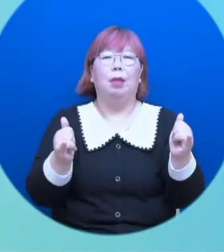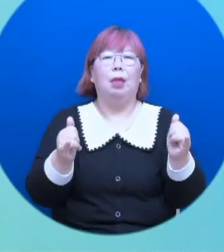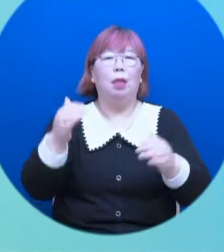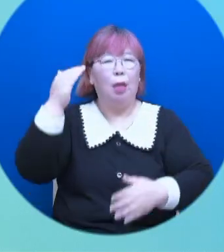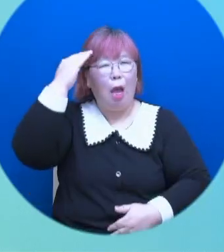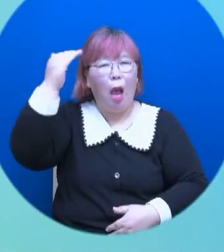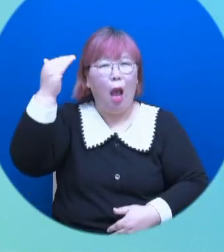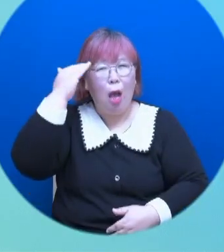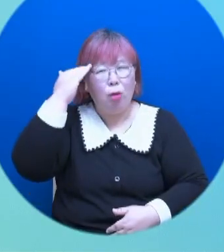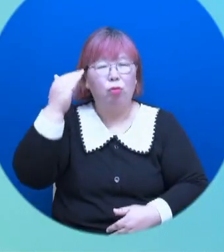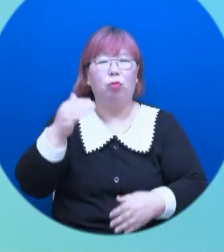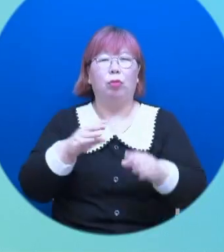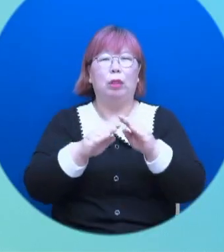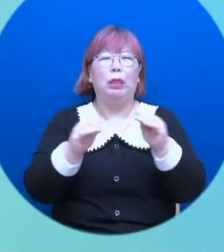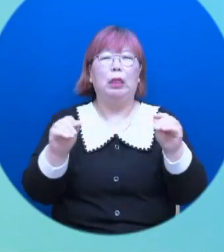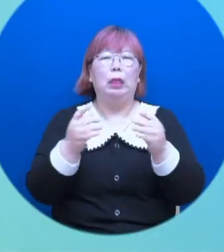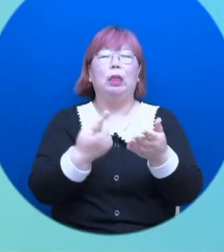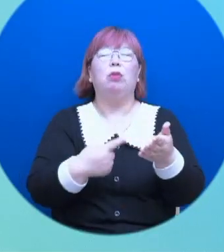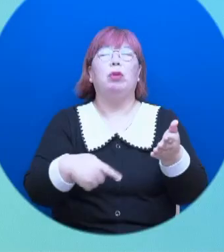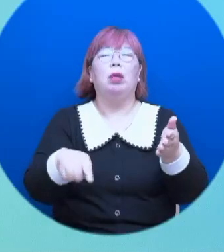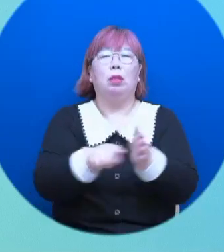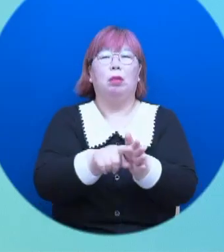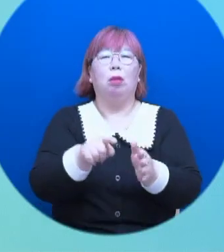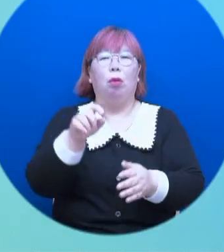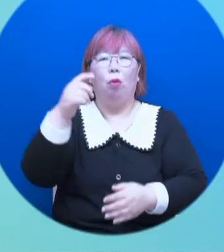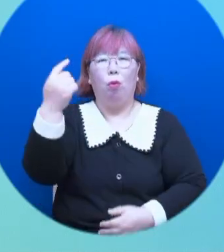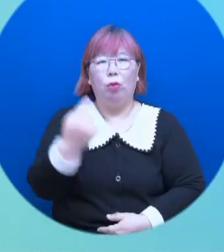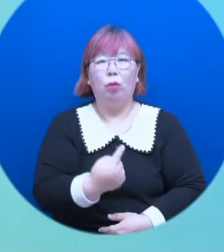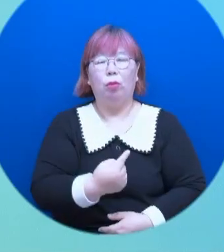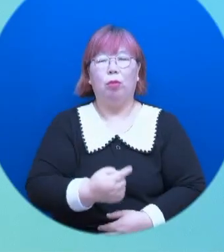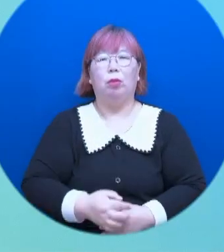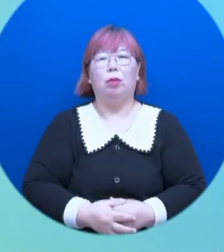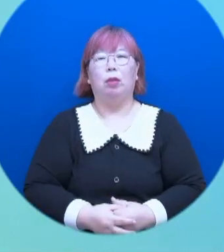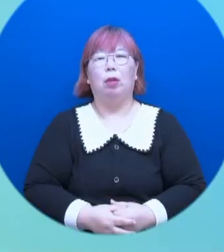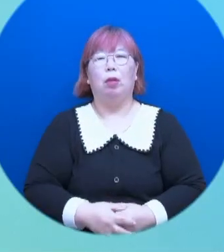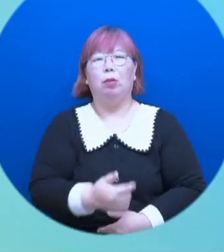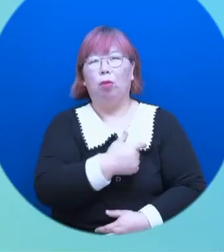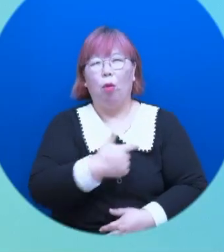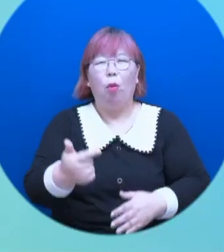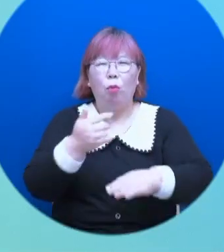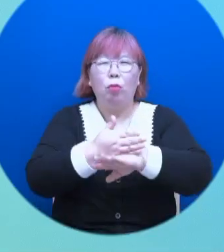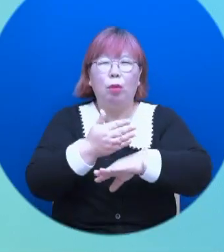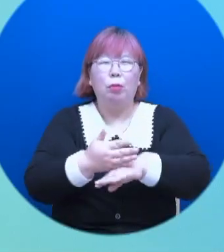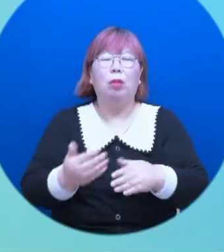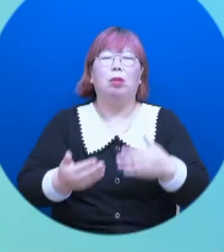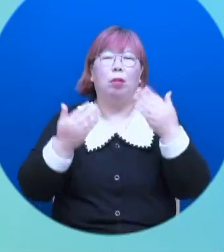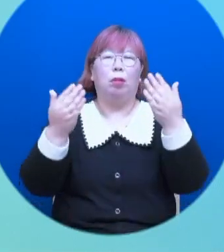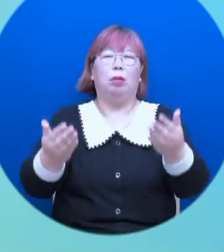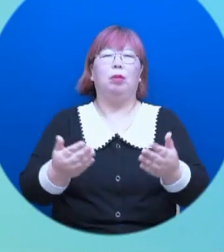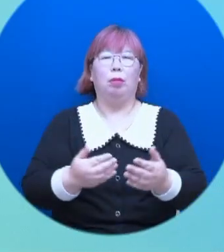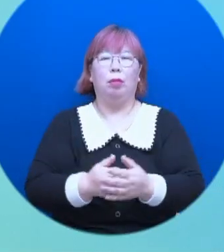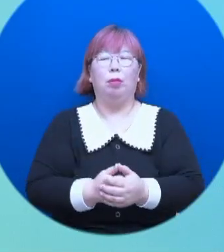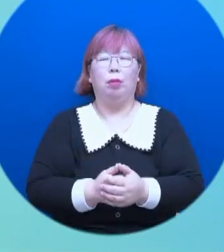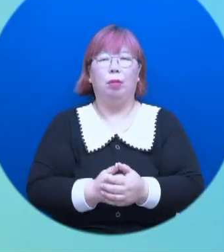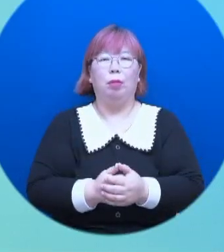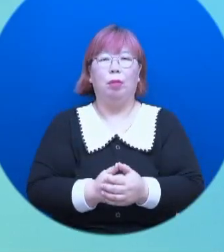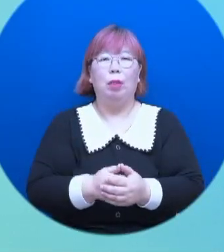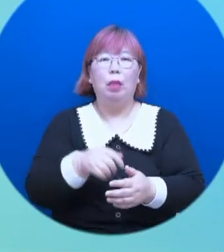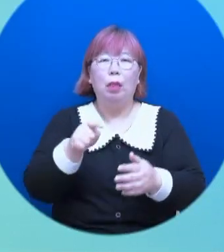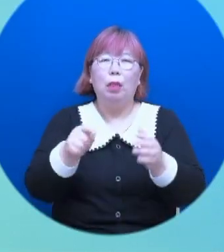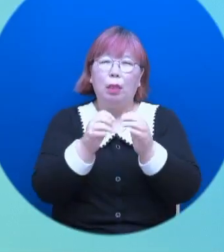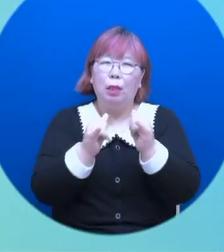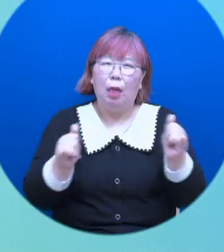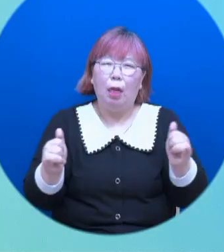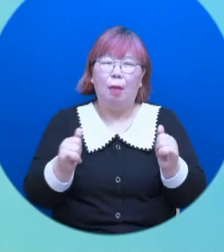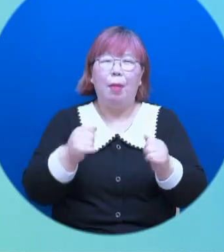한국 땅을 위해서 이 땅에 오셨구나. 너무너무 감사하더라고요. 이분들의